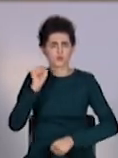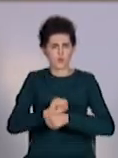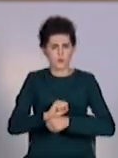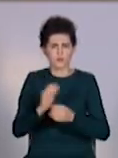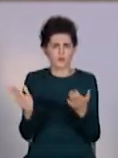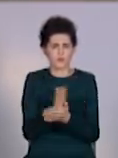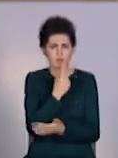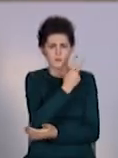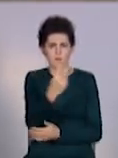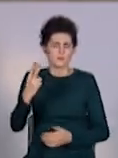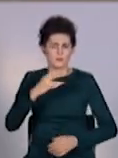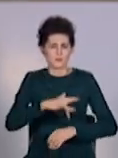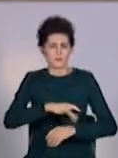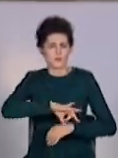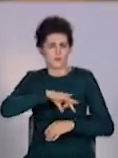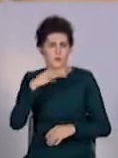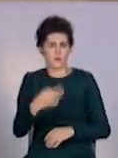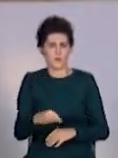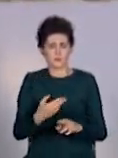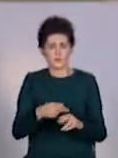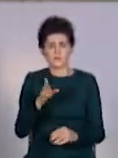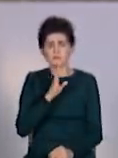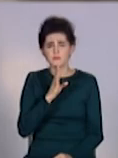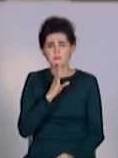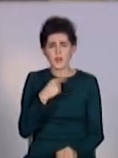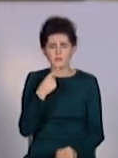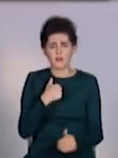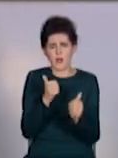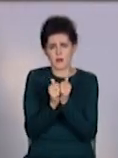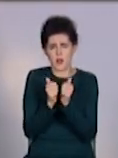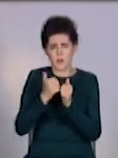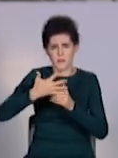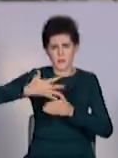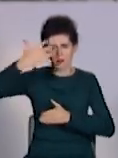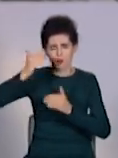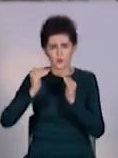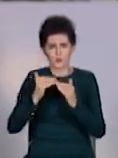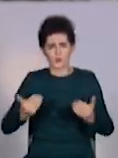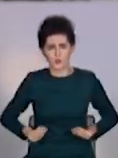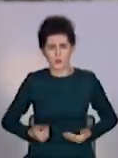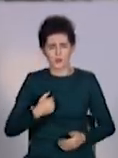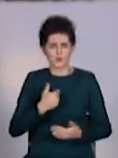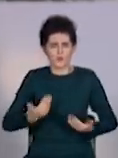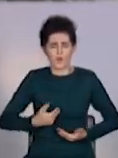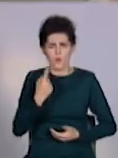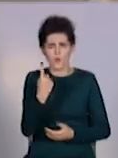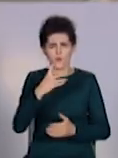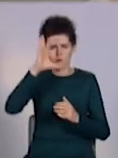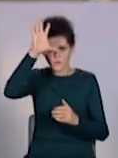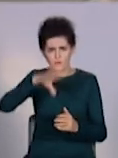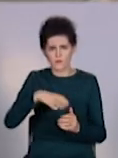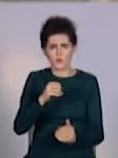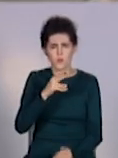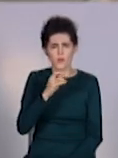Взагалі больно дивитися. Наталя Василенко живе у сусідній 5-поверхівці. Вона тут сама, в усьому